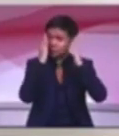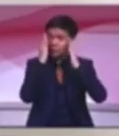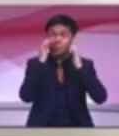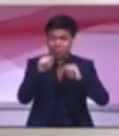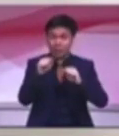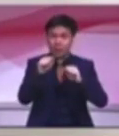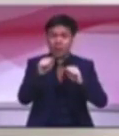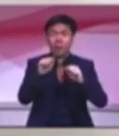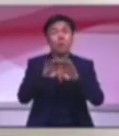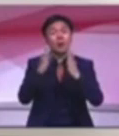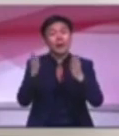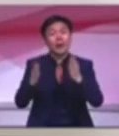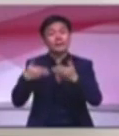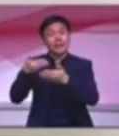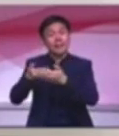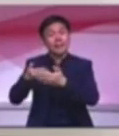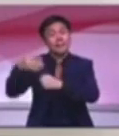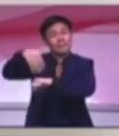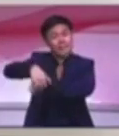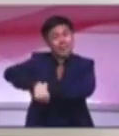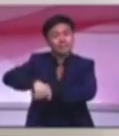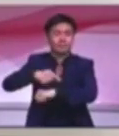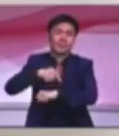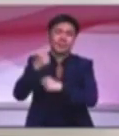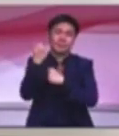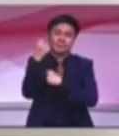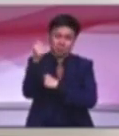dilanjutkan sehingga pukul 10 malam.